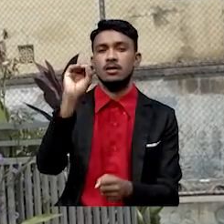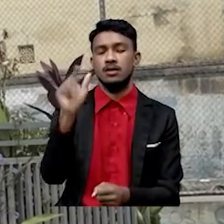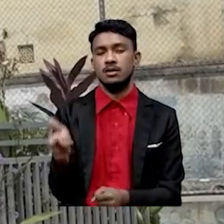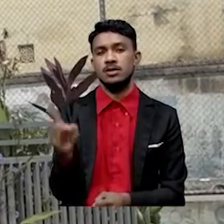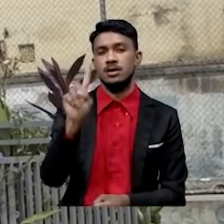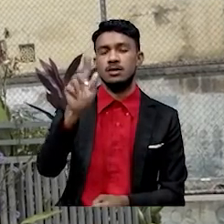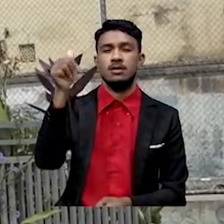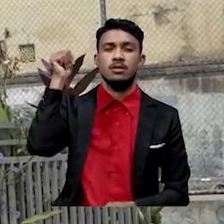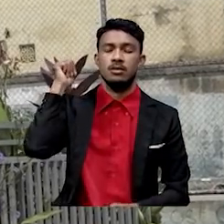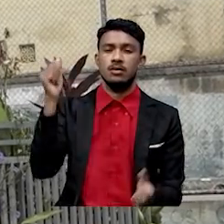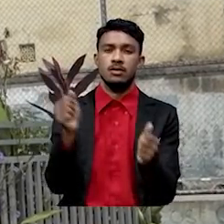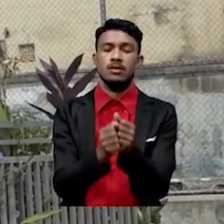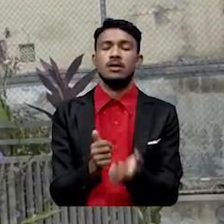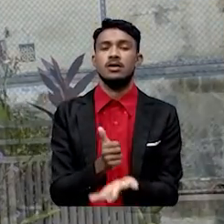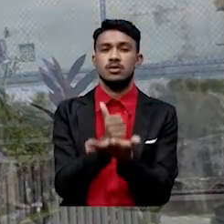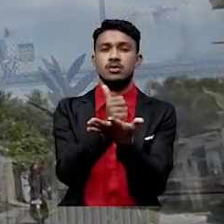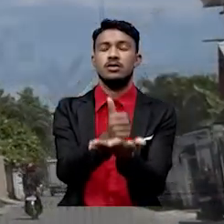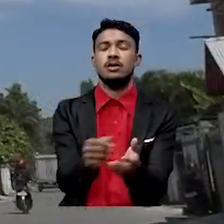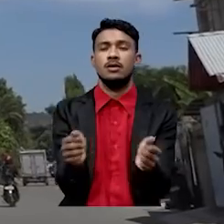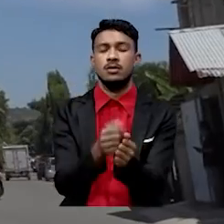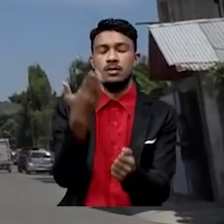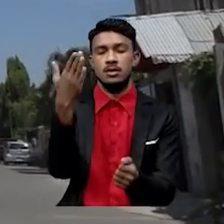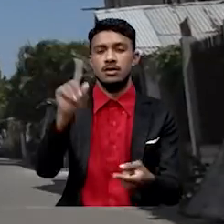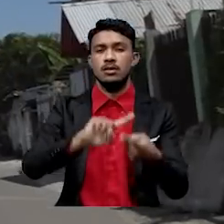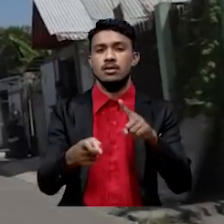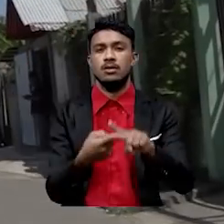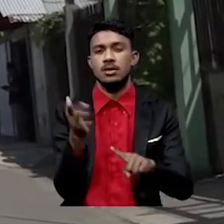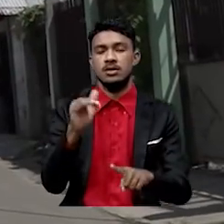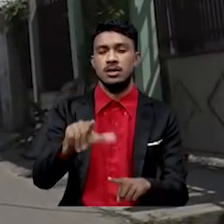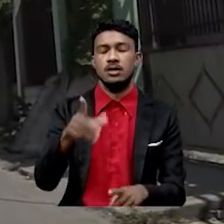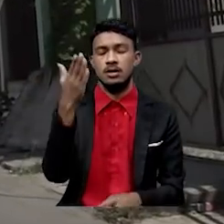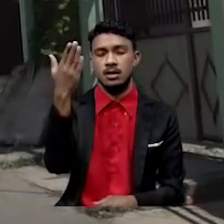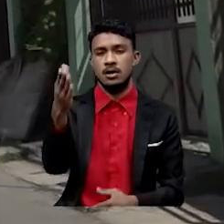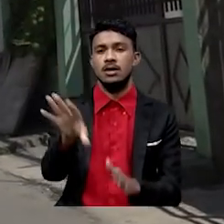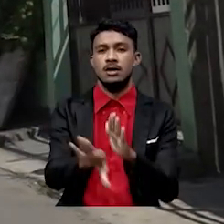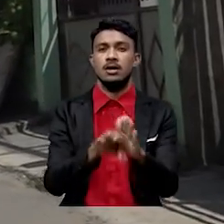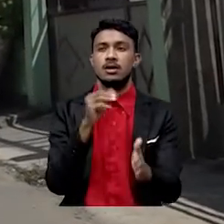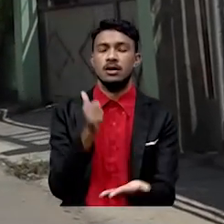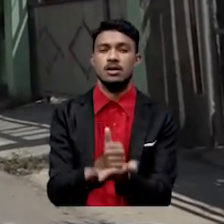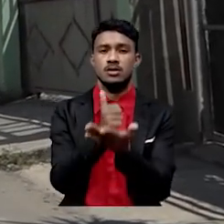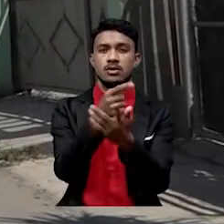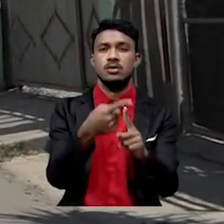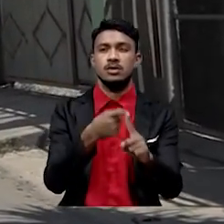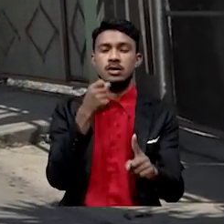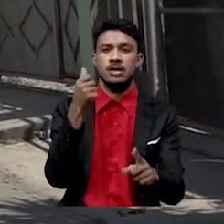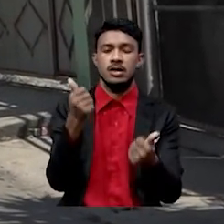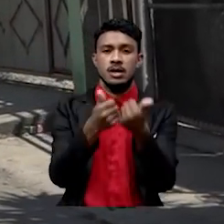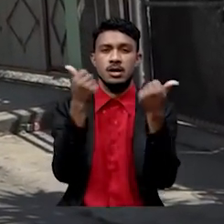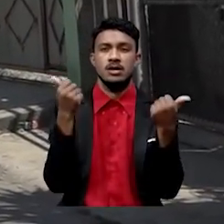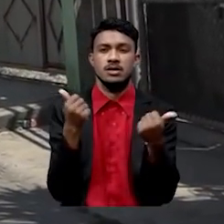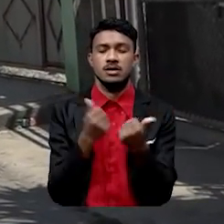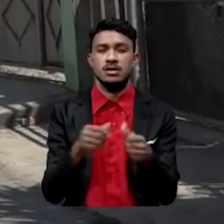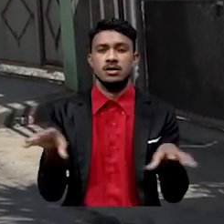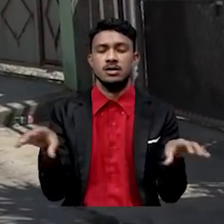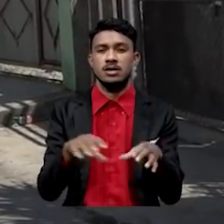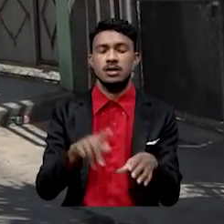liba hotulung husine belung ida, Lydia konsegi hetang asistensia hus agensia Women's Working Center